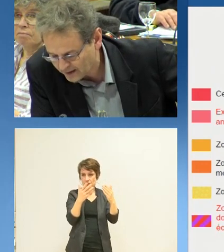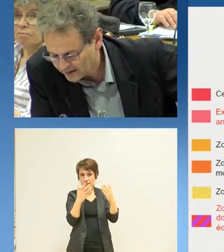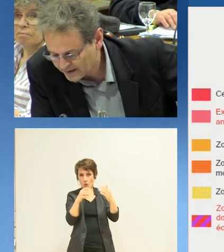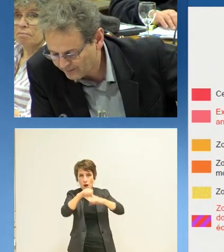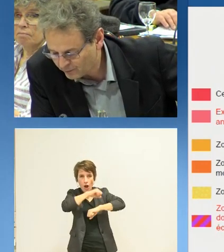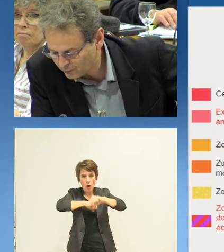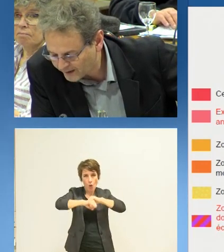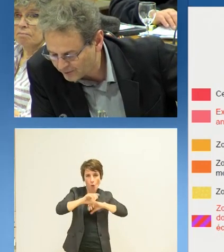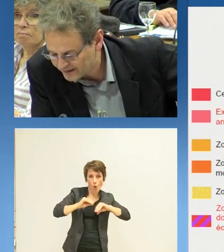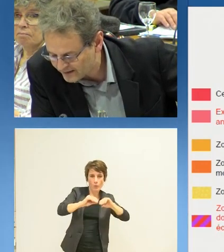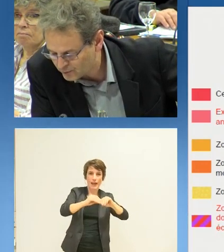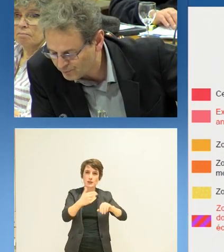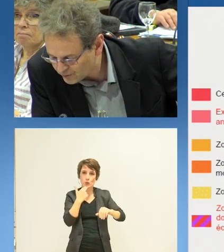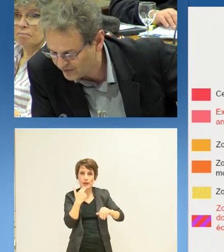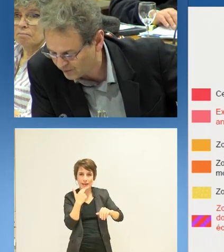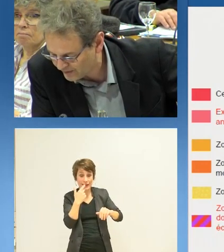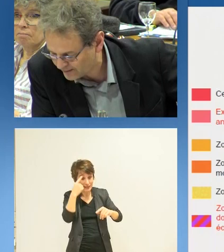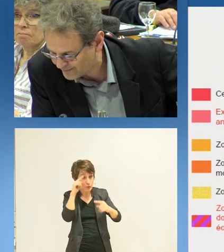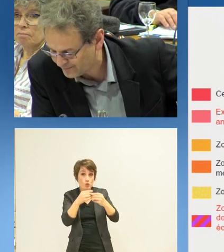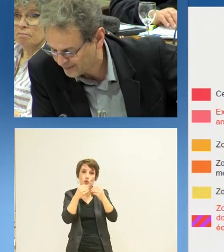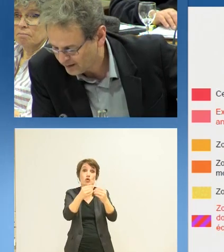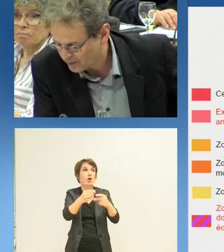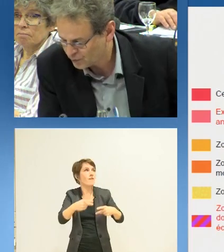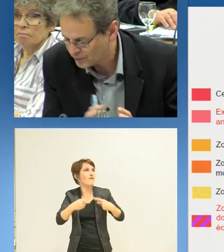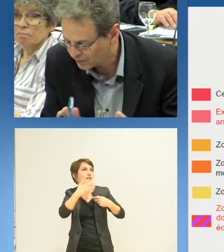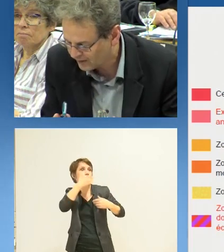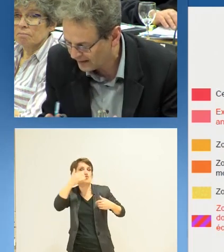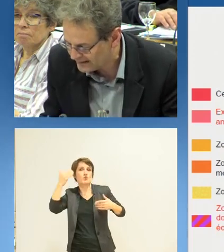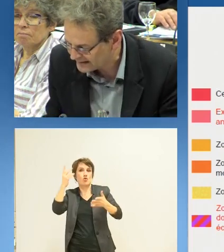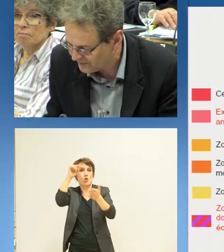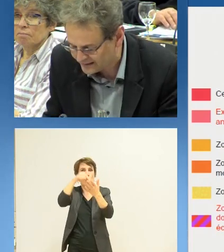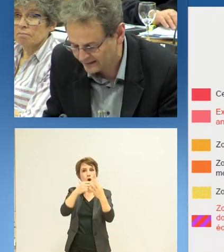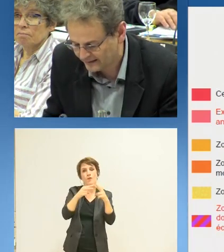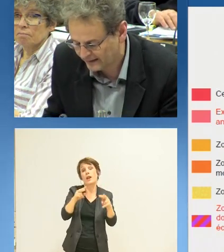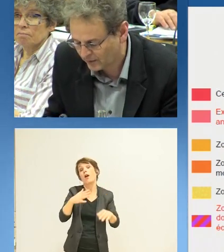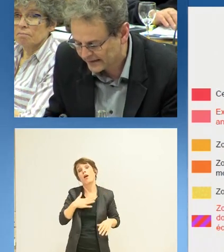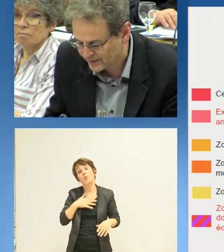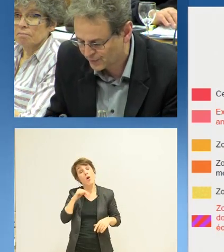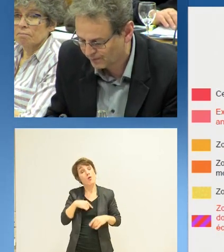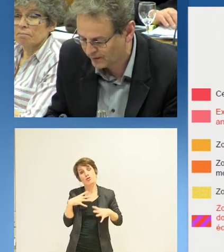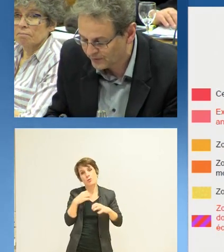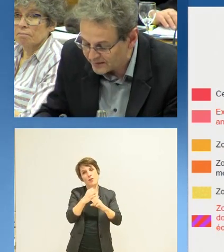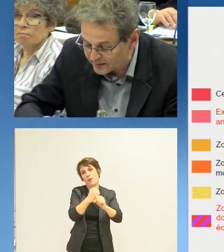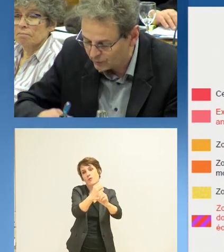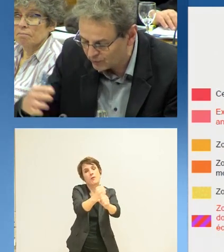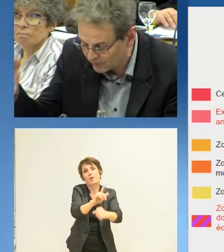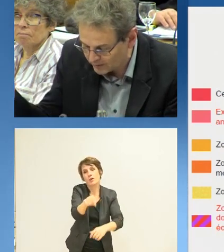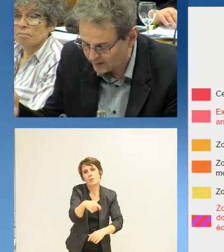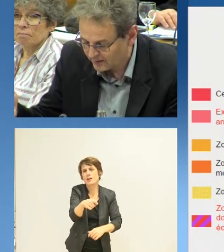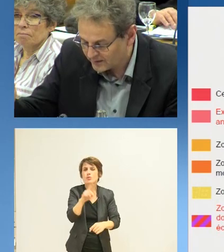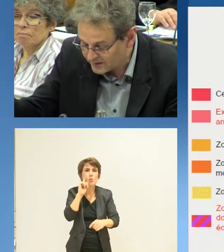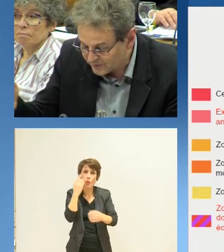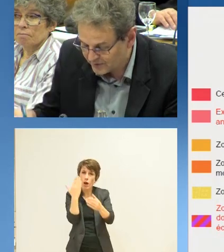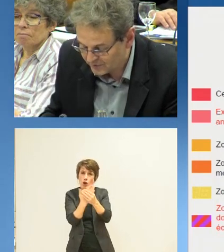qui répondent aux priorités de mieux vivre en ville je suis contraint de balayer très vite les grands axes de ce pays lui c'est un document